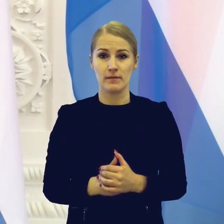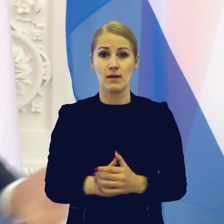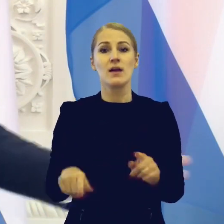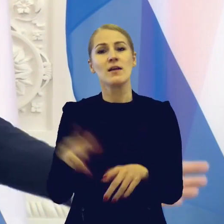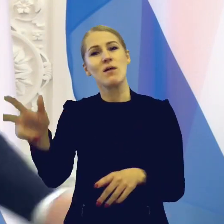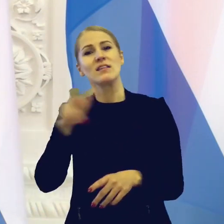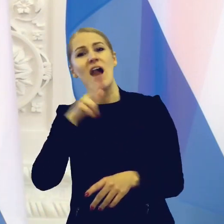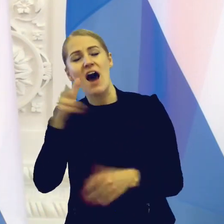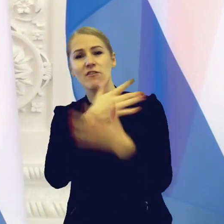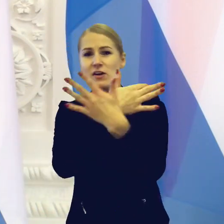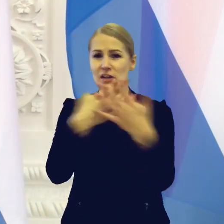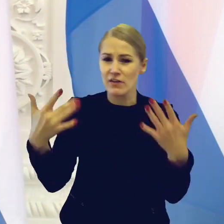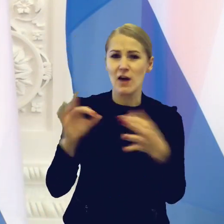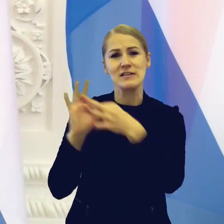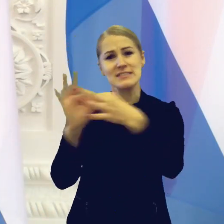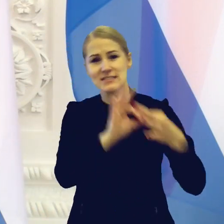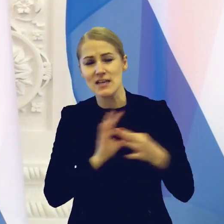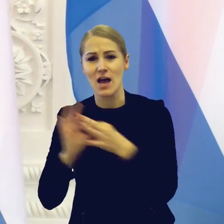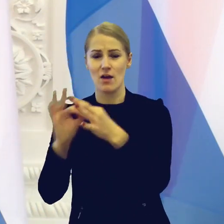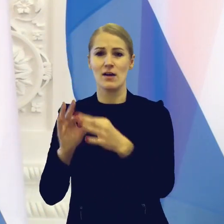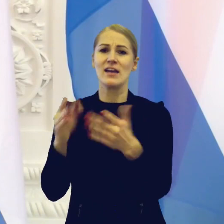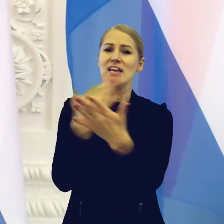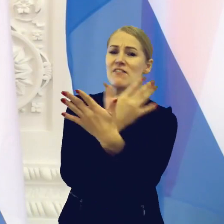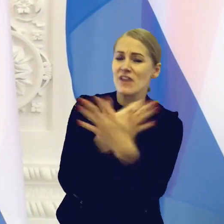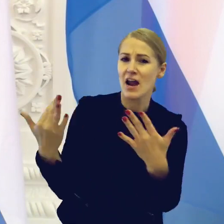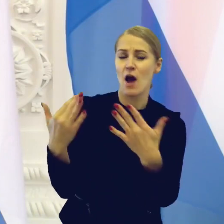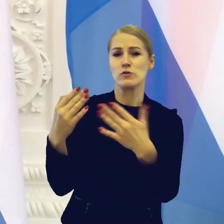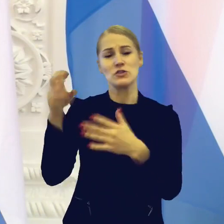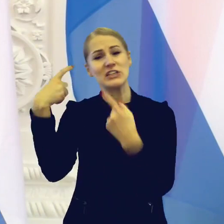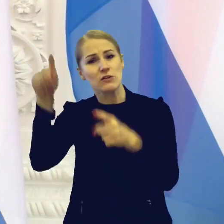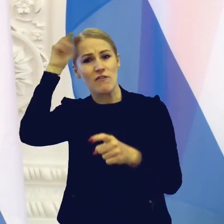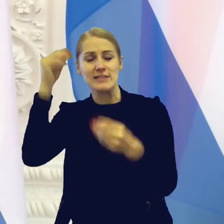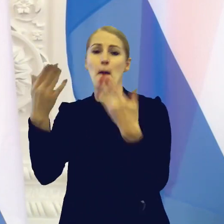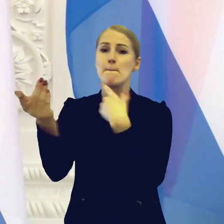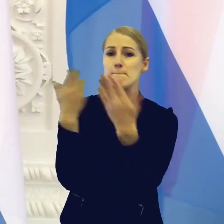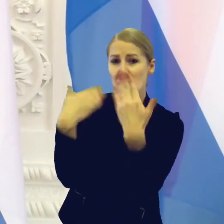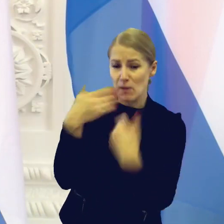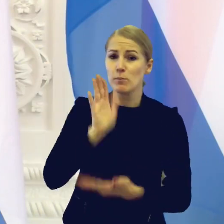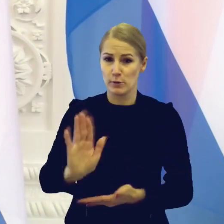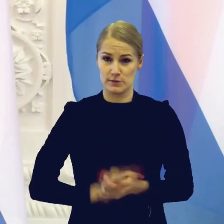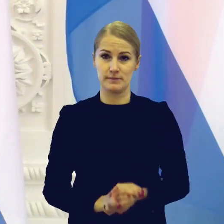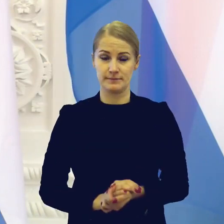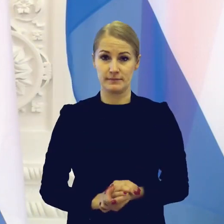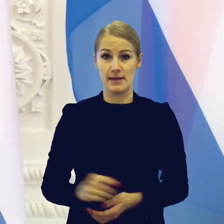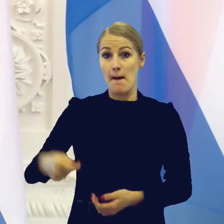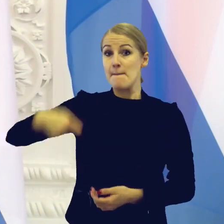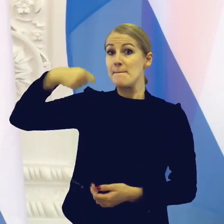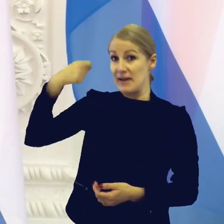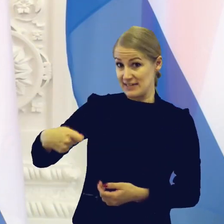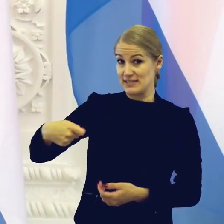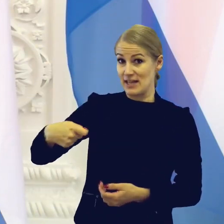Afrikos sąjungos ir Indonezijos vadovais. Su prezidentu